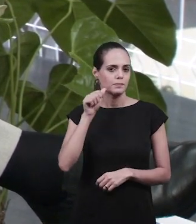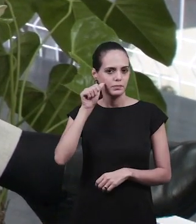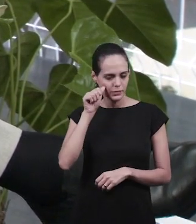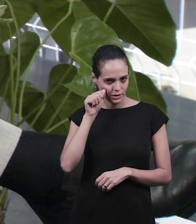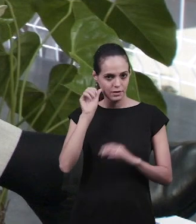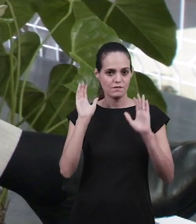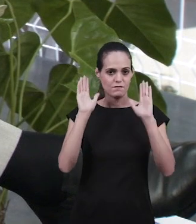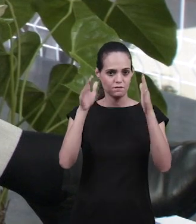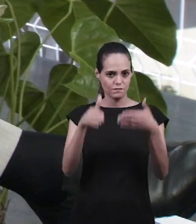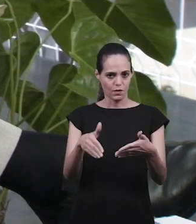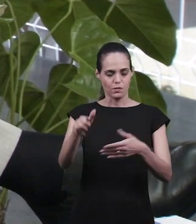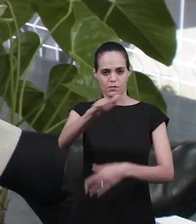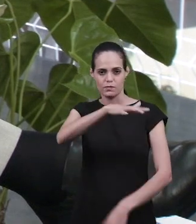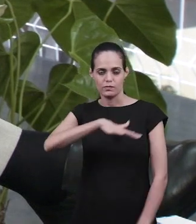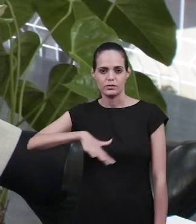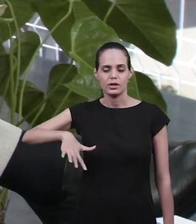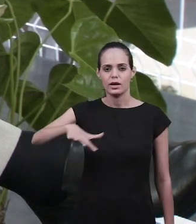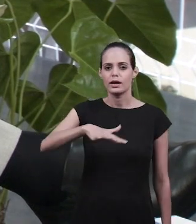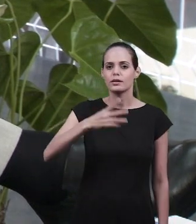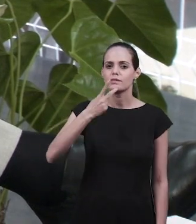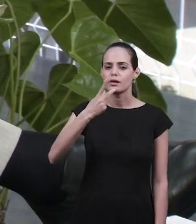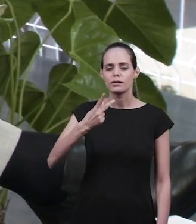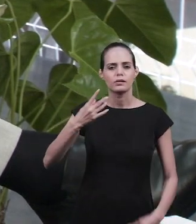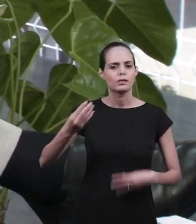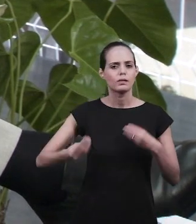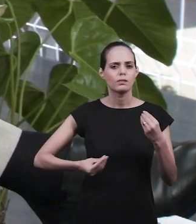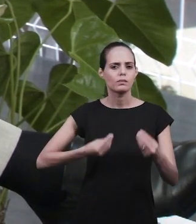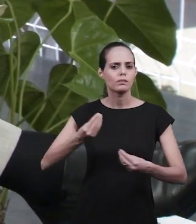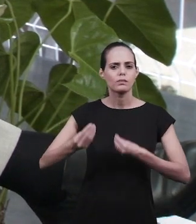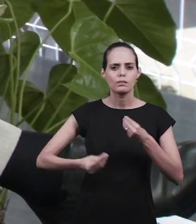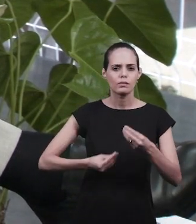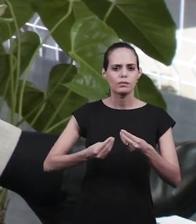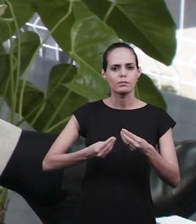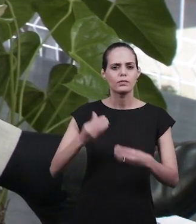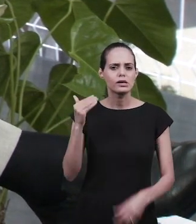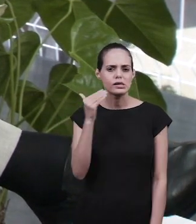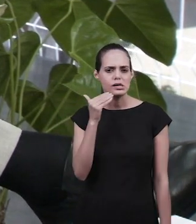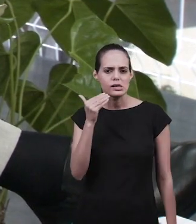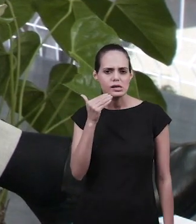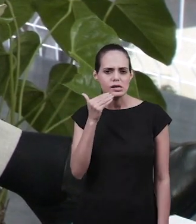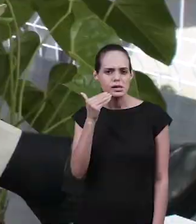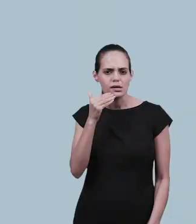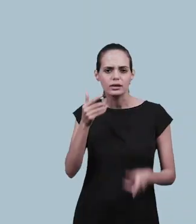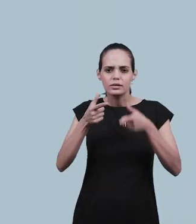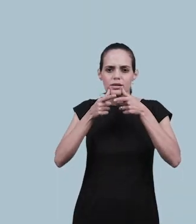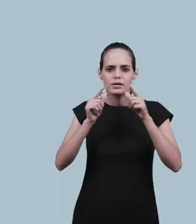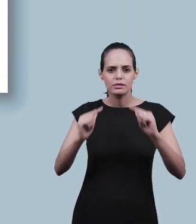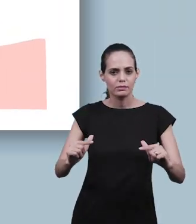Marie Amine, qui est une spécialiste dans ce domaine, va nous parler de comment faire face au